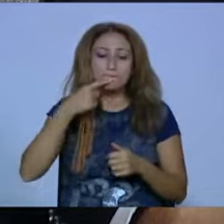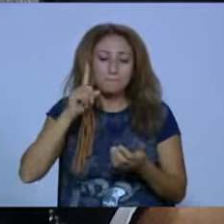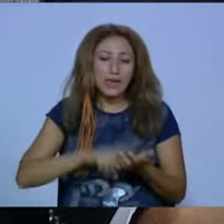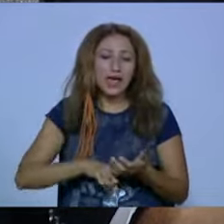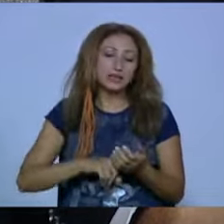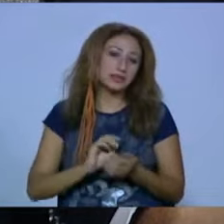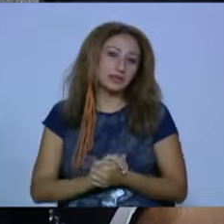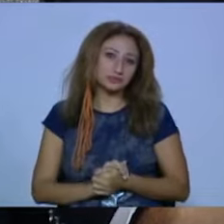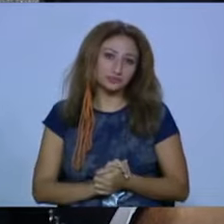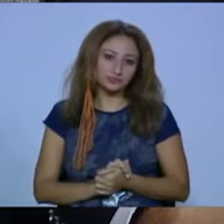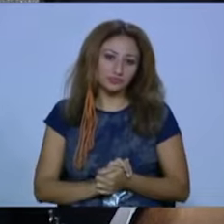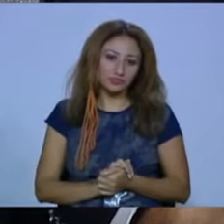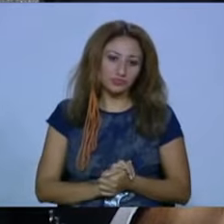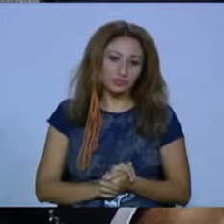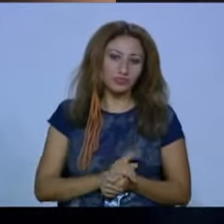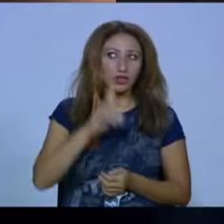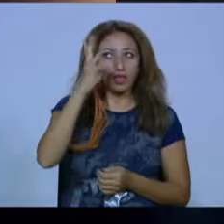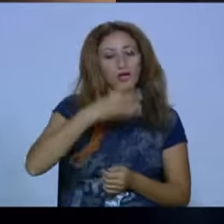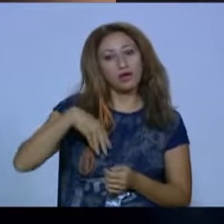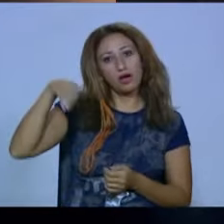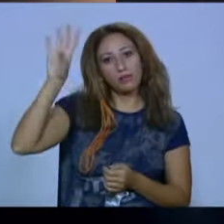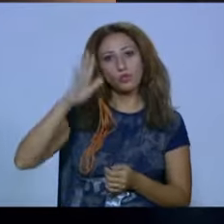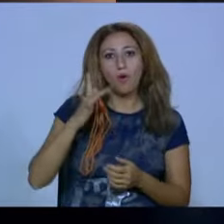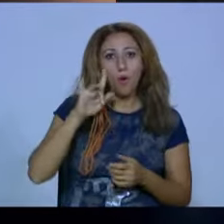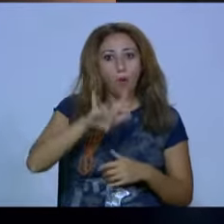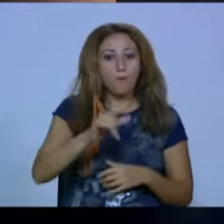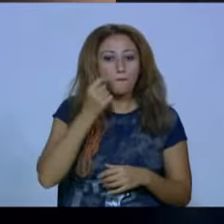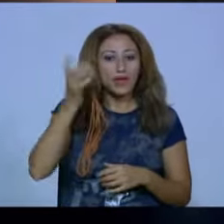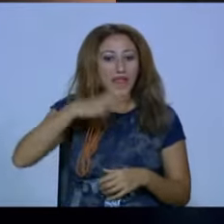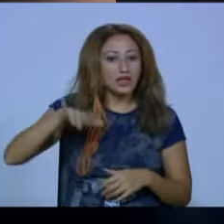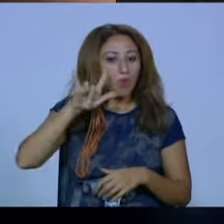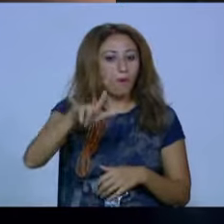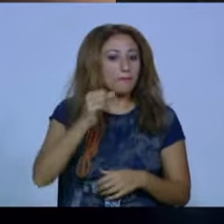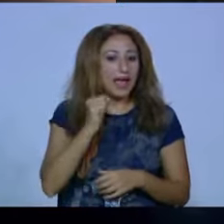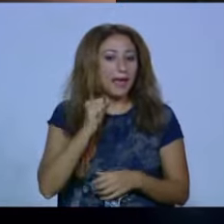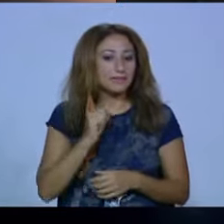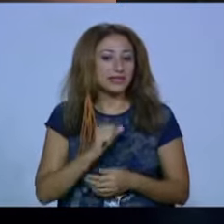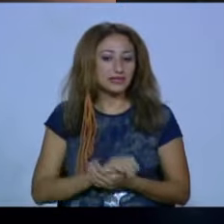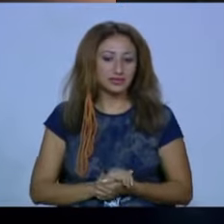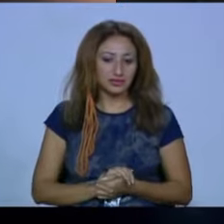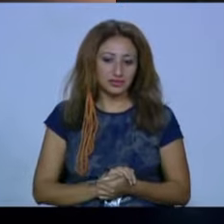وفاته كان حالة غريبة قوي يعني. ربنا يرحمه بحب الناس ده وحب ربنا يعني.